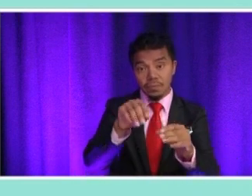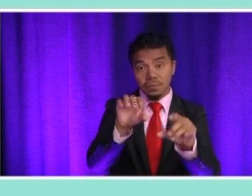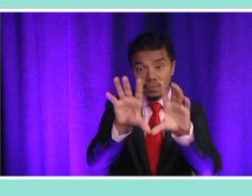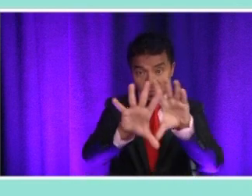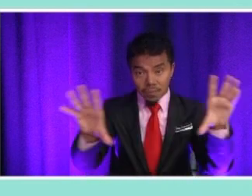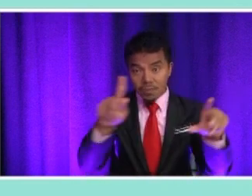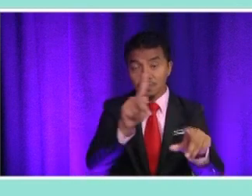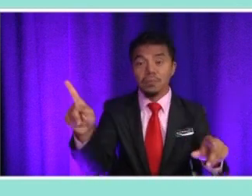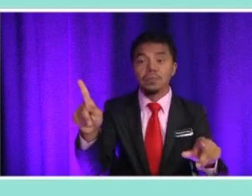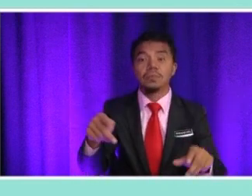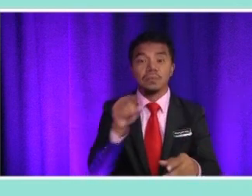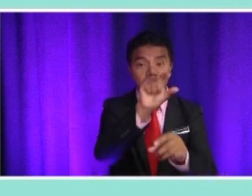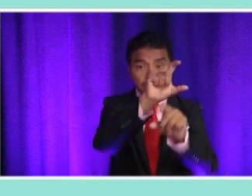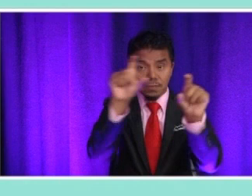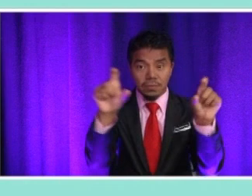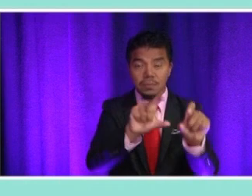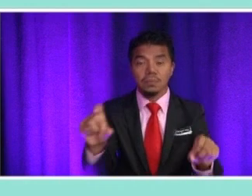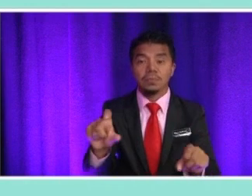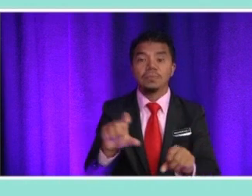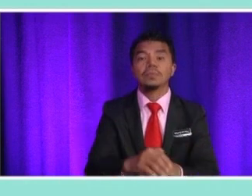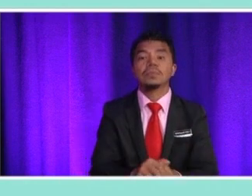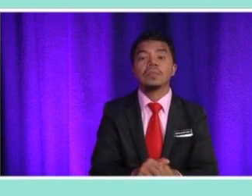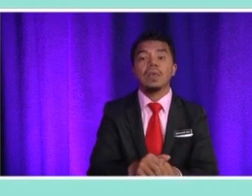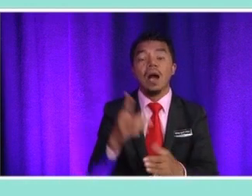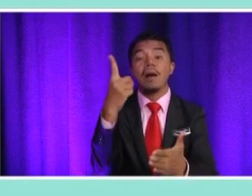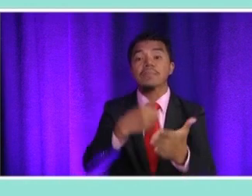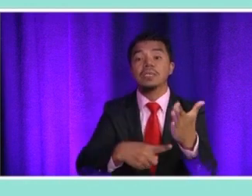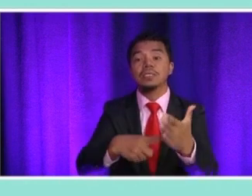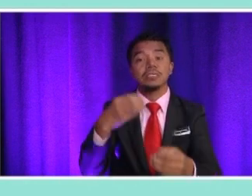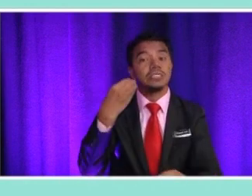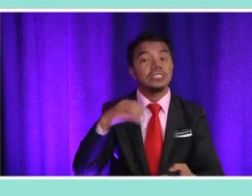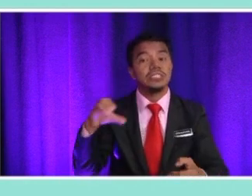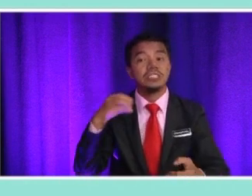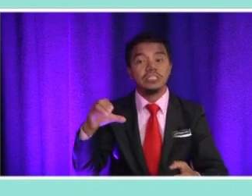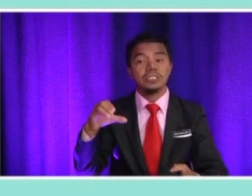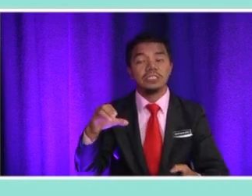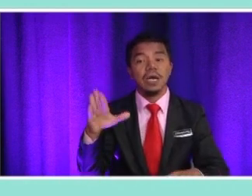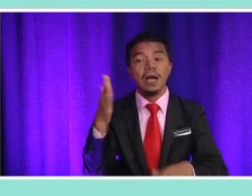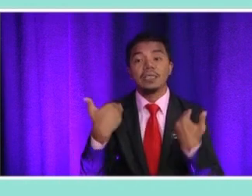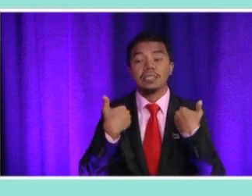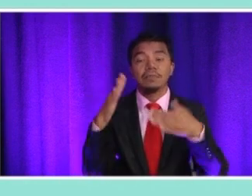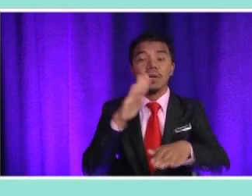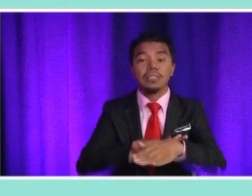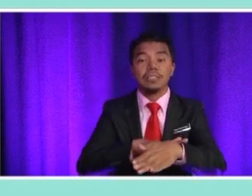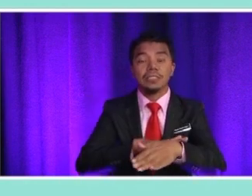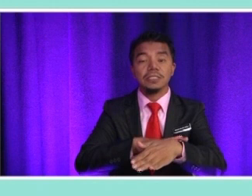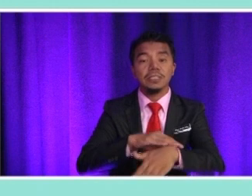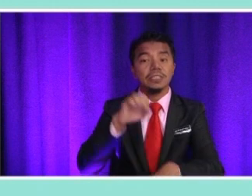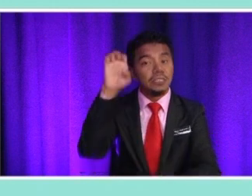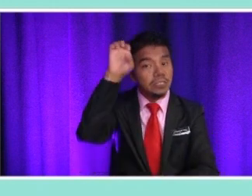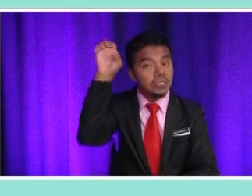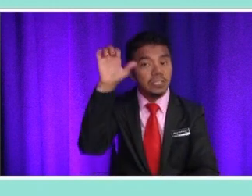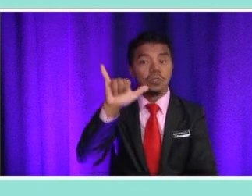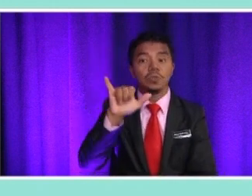ciri usahawan yang ada pada Encik Yusof, 12 markah. So, kalau kita tengok soalan ni, dia